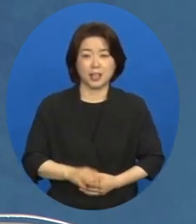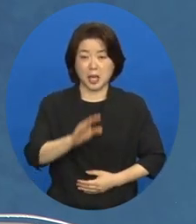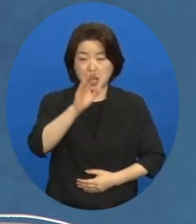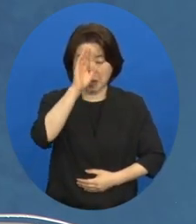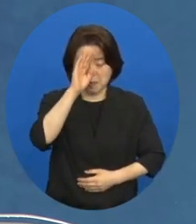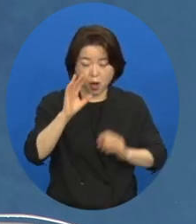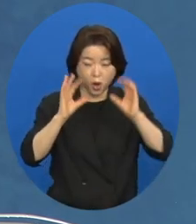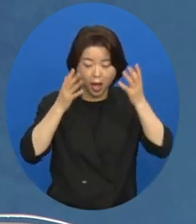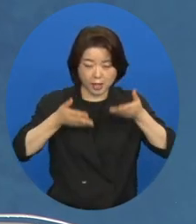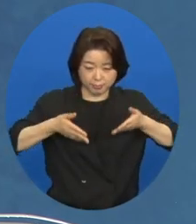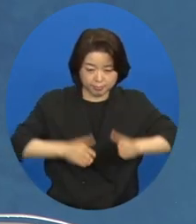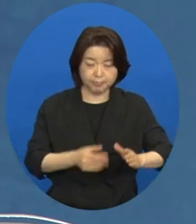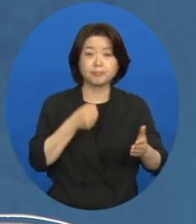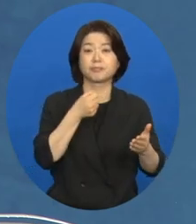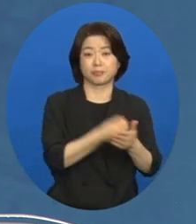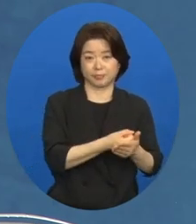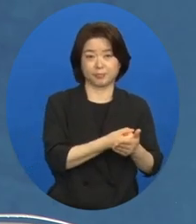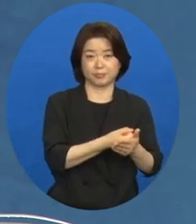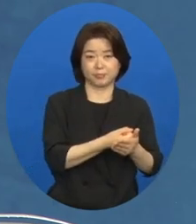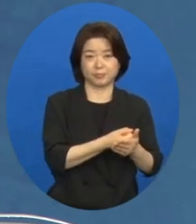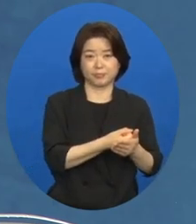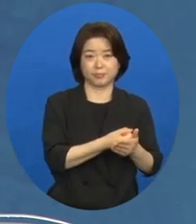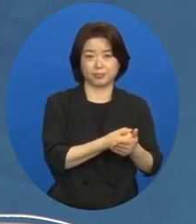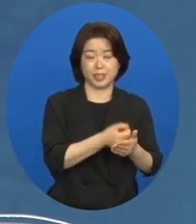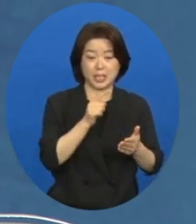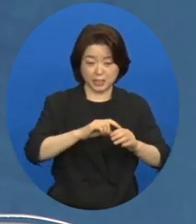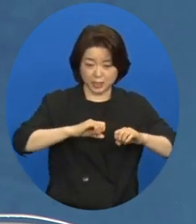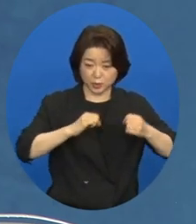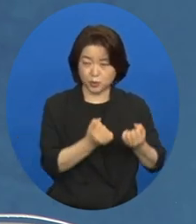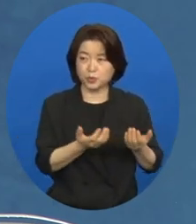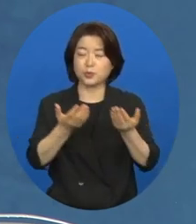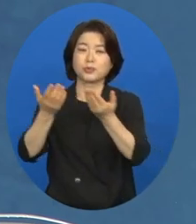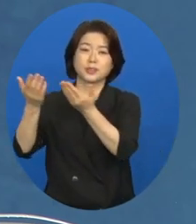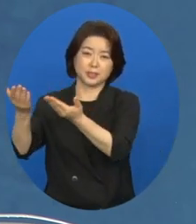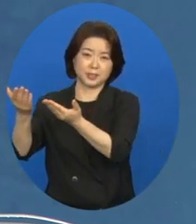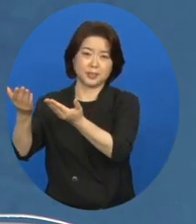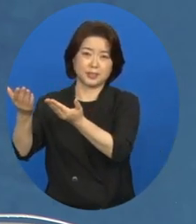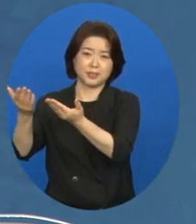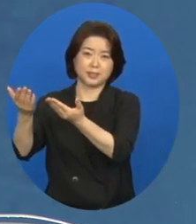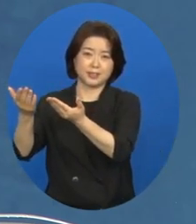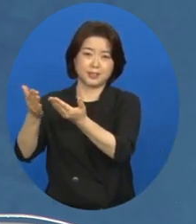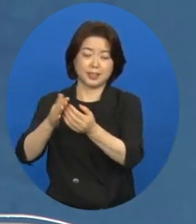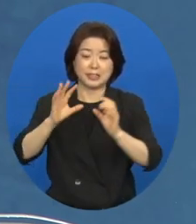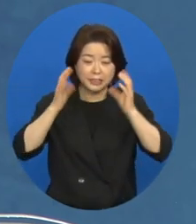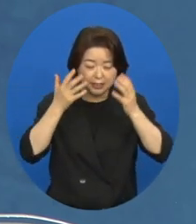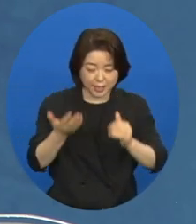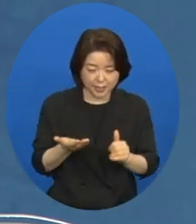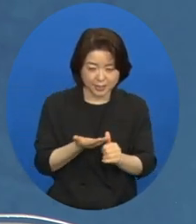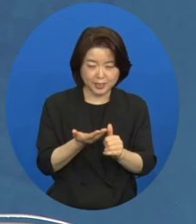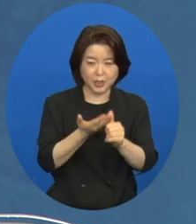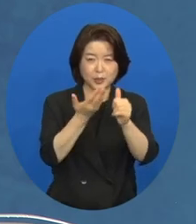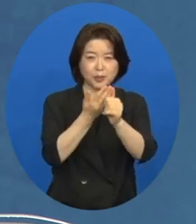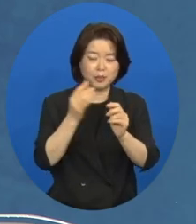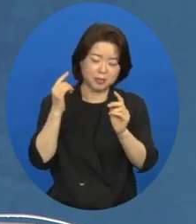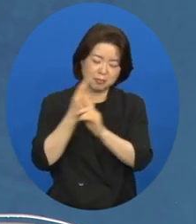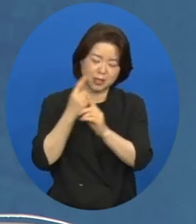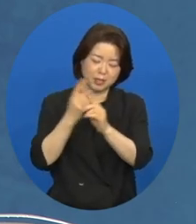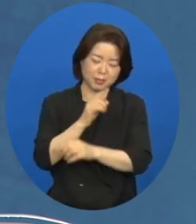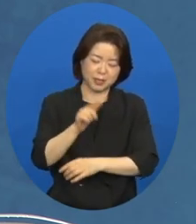낳기로 하고 그 순종을 드리고 그 아이를 키우는 매일의